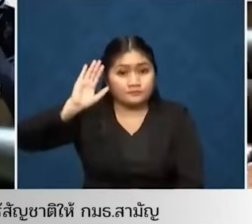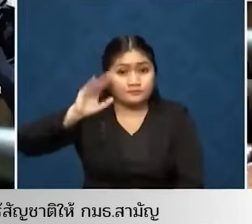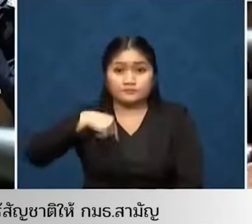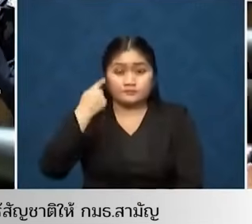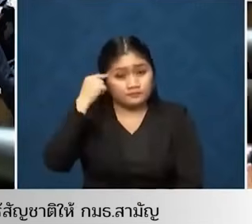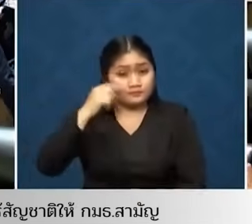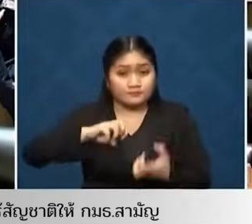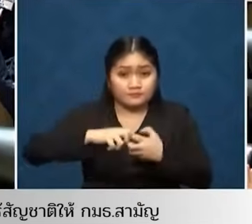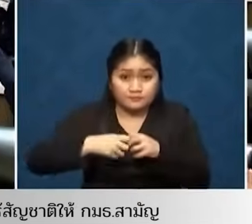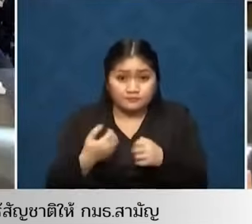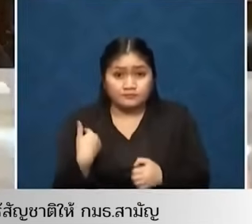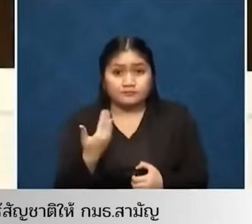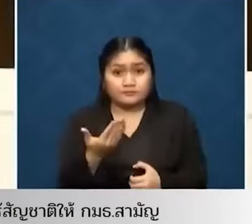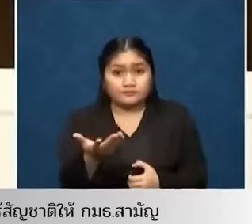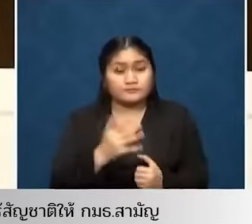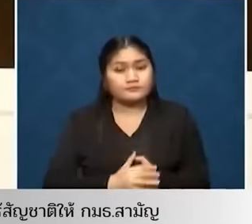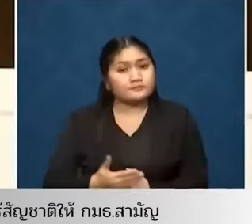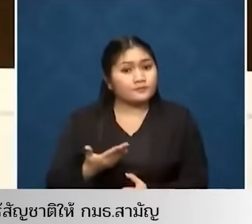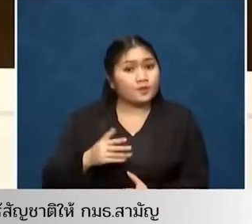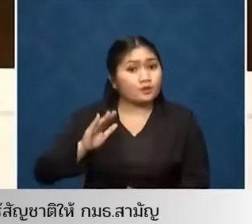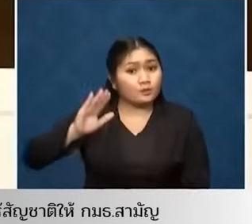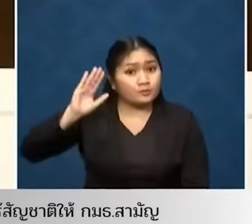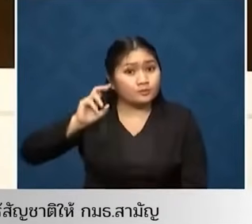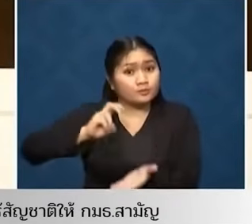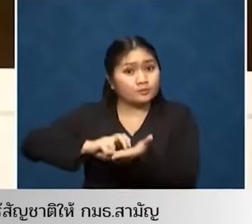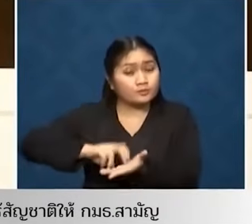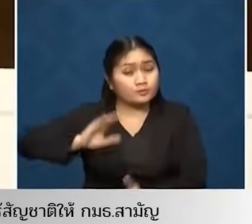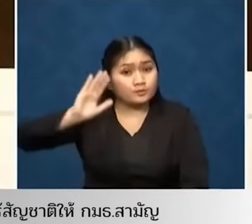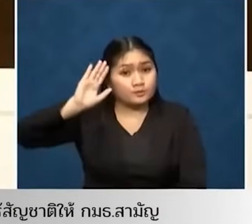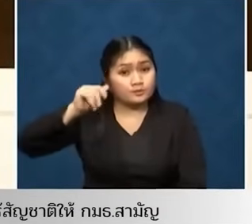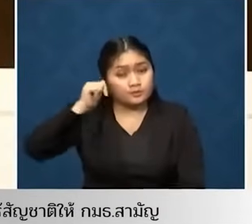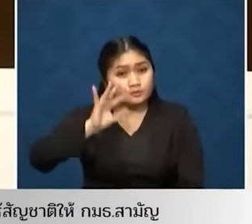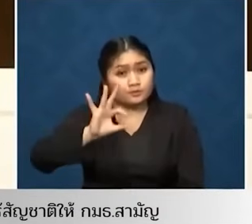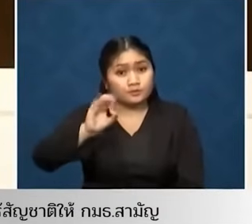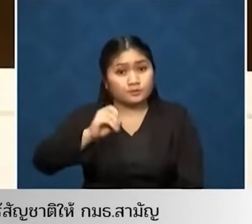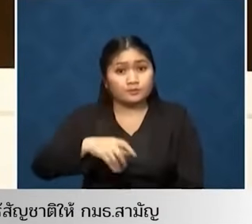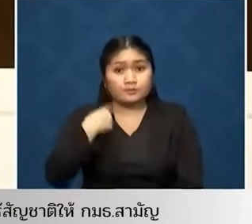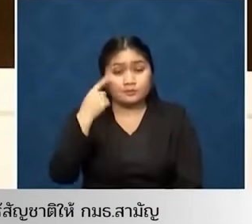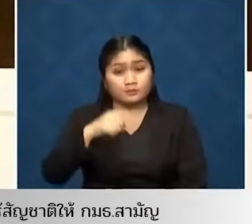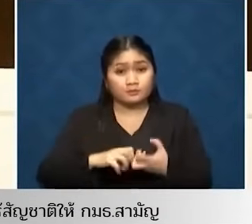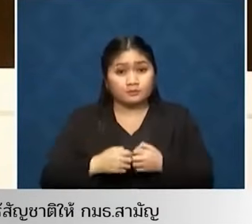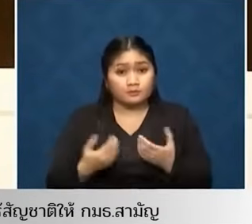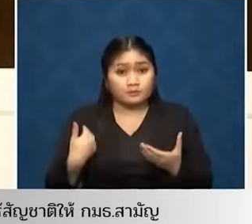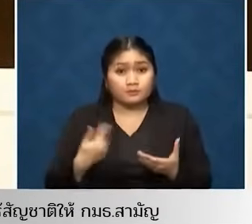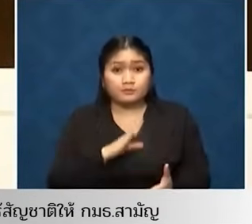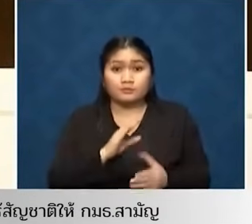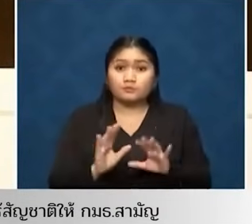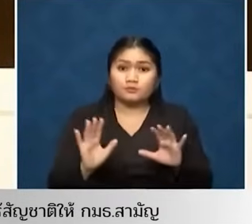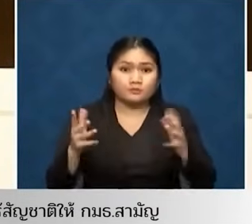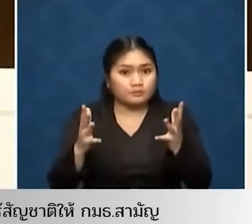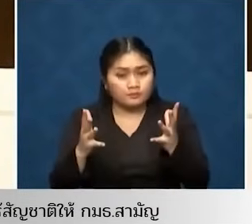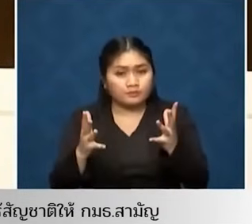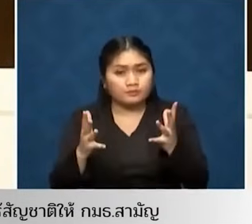ไหมครับขอรับรองผู้รับรองยุติครับ90วันมีผู้ใดขัดข้องครับก็ถ้าไม่มีผู้ใดขั